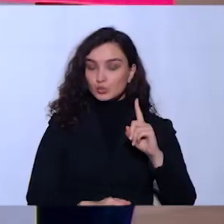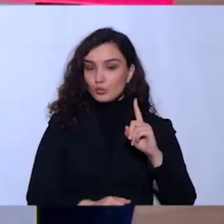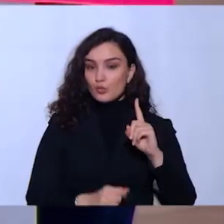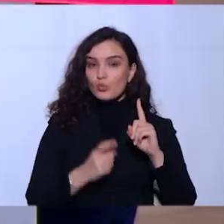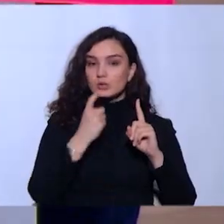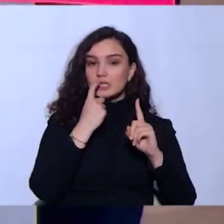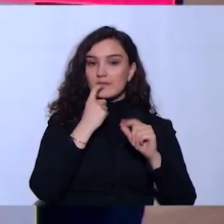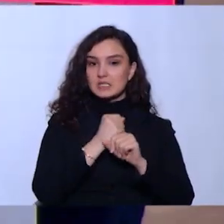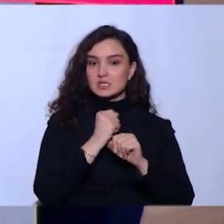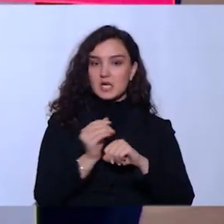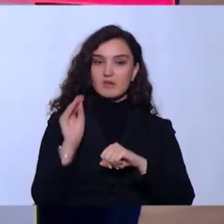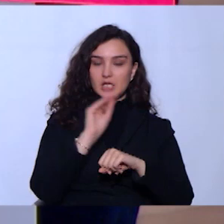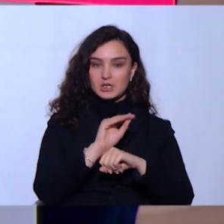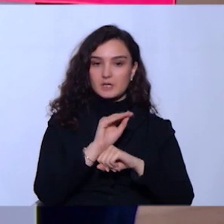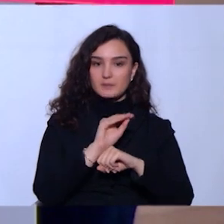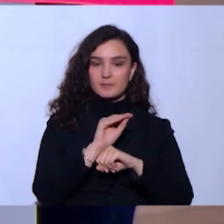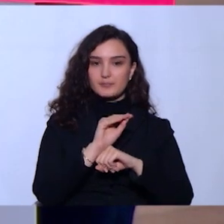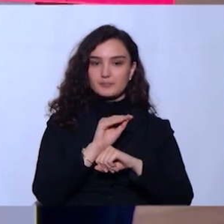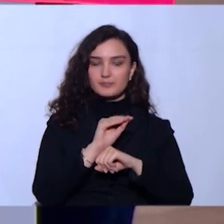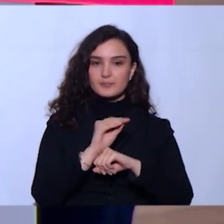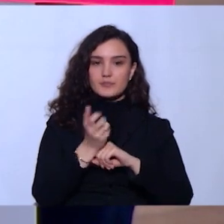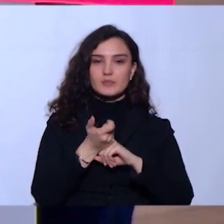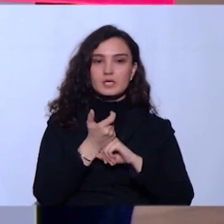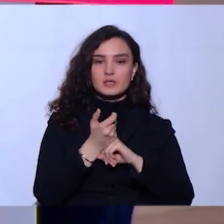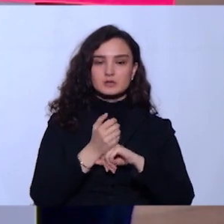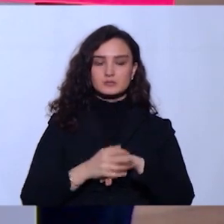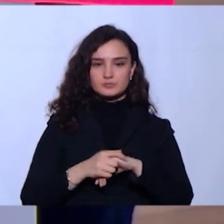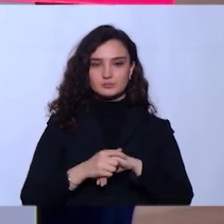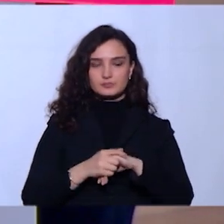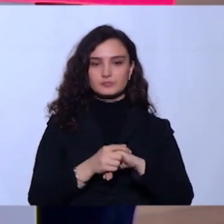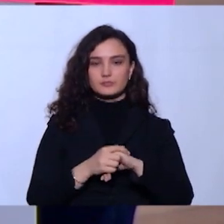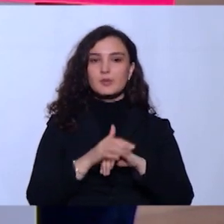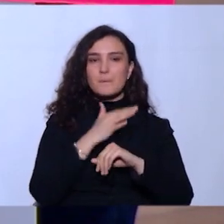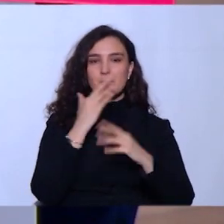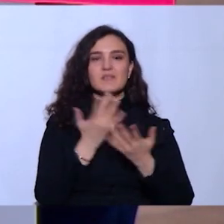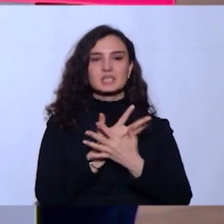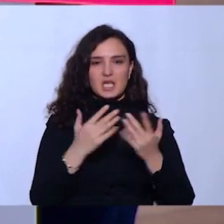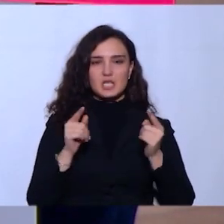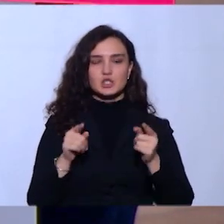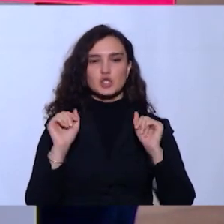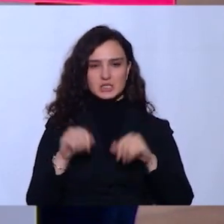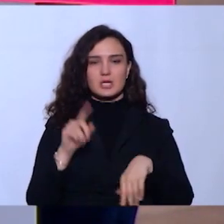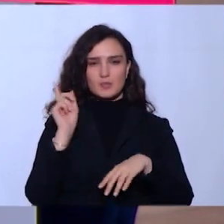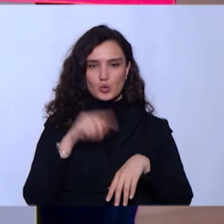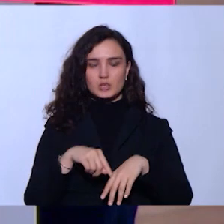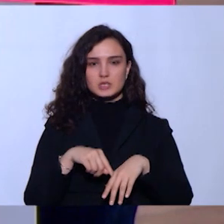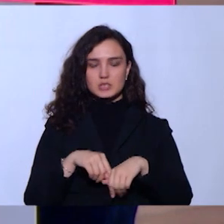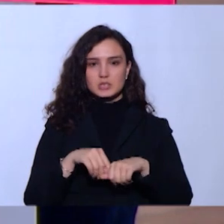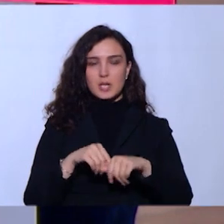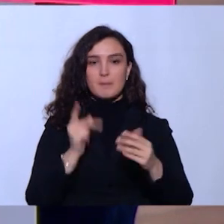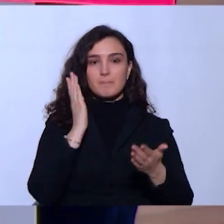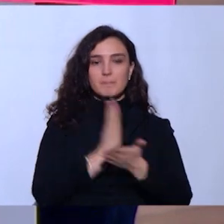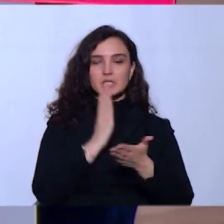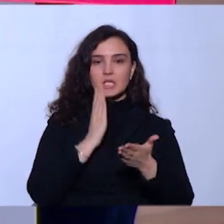ქორცელს გავაკეთებ, პარემ რომ რამდენიერი შეიძლება, ხო იცით, ბევრნაირი შეიძლება. რო